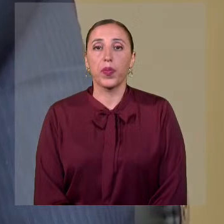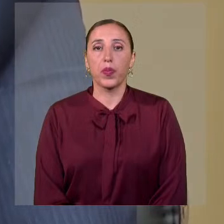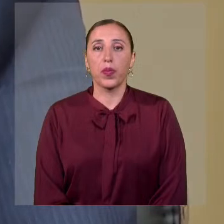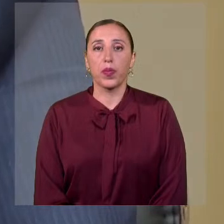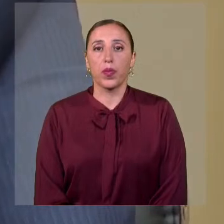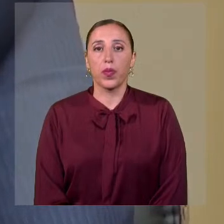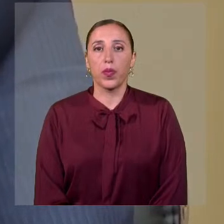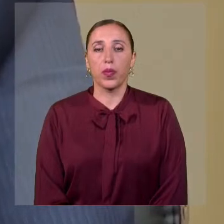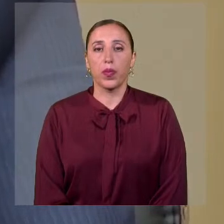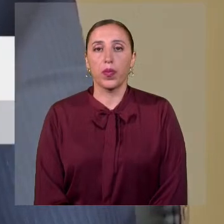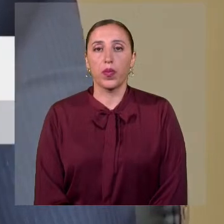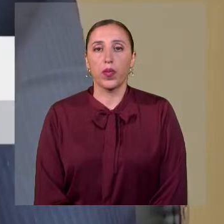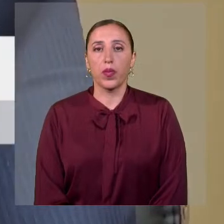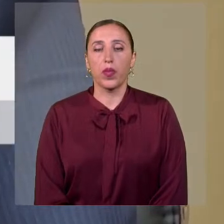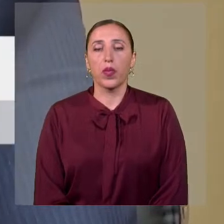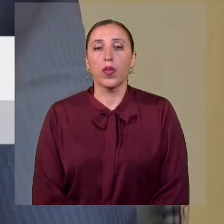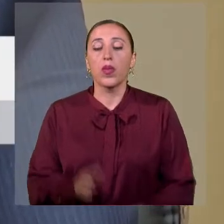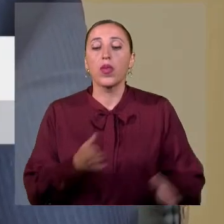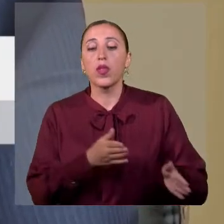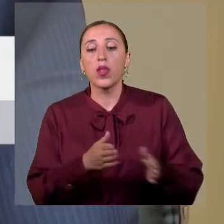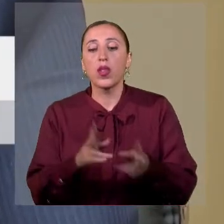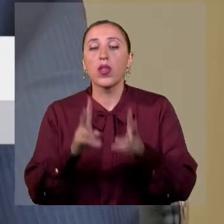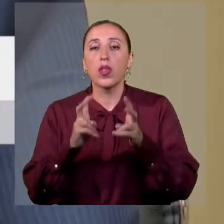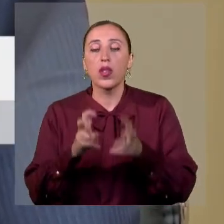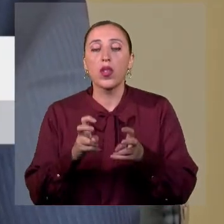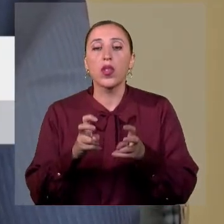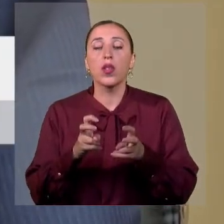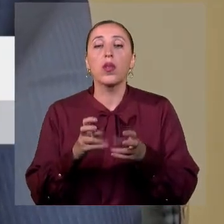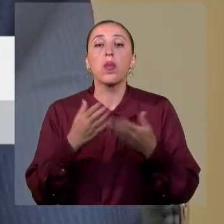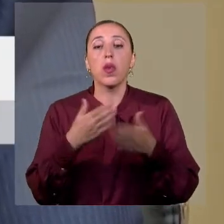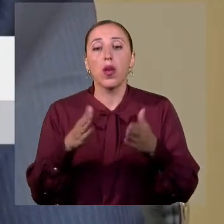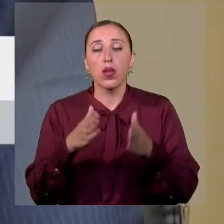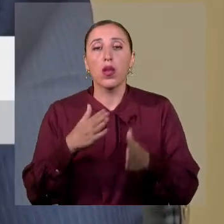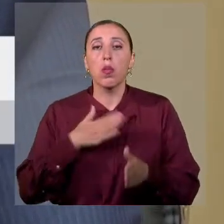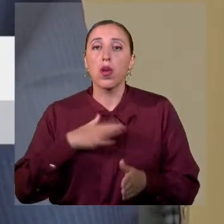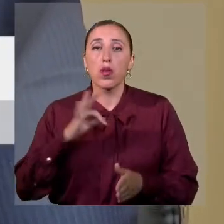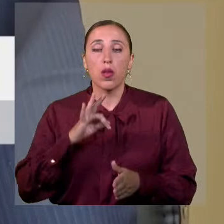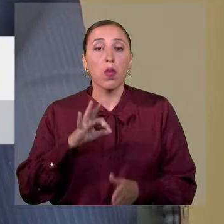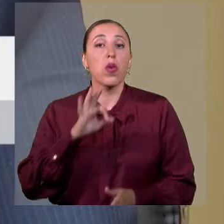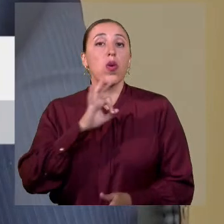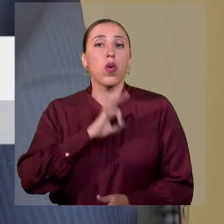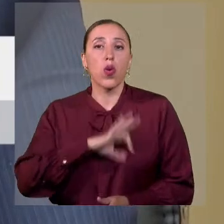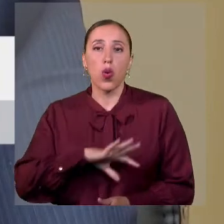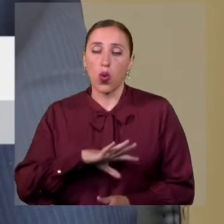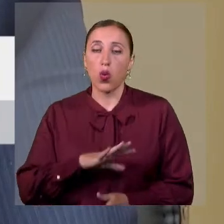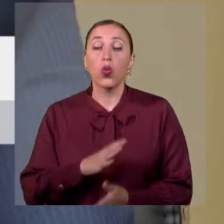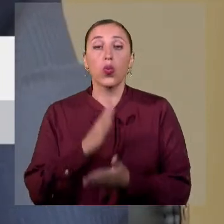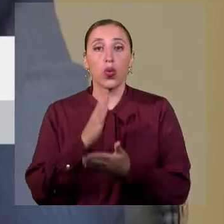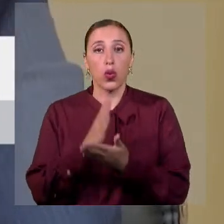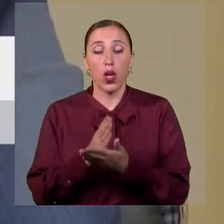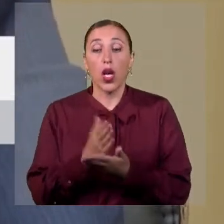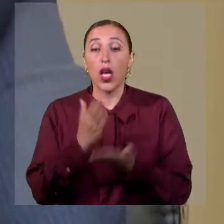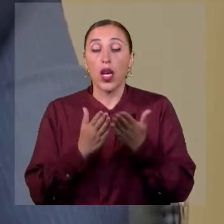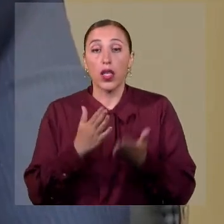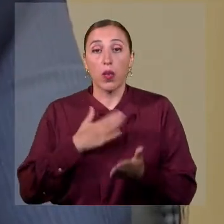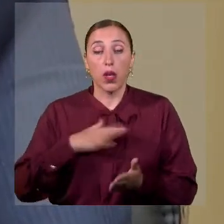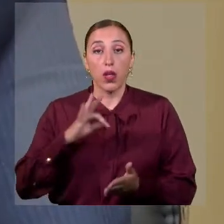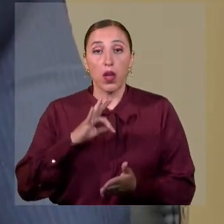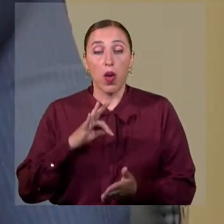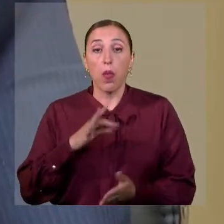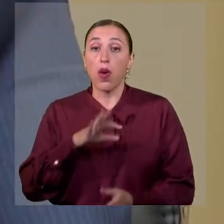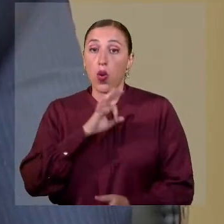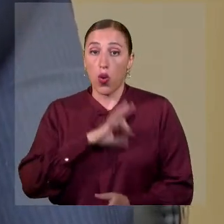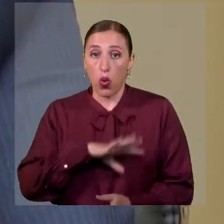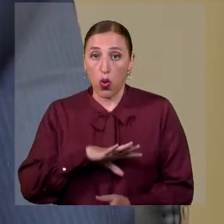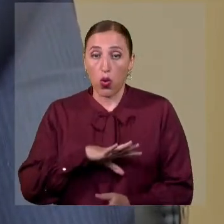Տրանսպորտային կոմունիկացիաների բացումը մեծ ձեռնտու է։ Եթե որևէ բան մեզ ձեռնտու է, մենք չենք կարող այնպիսի լուծումների